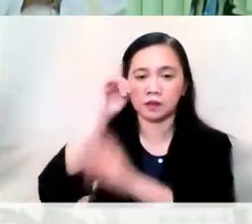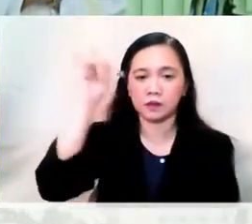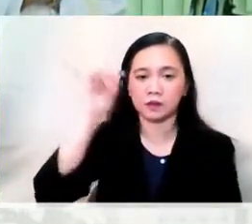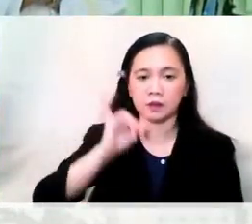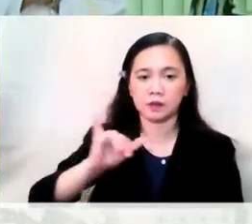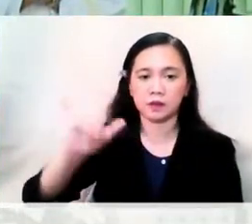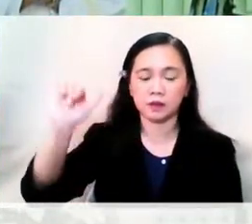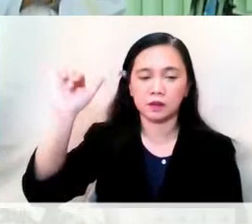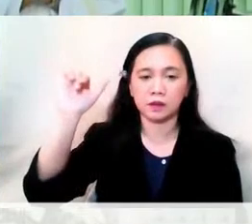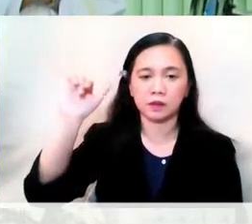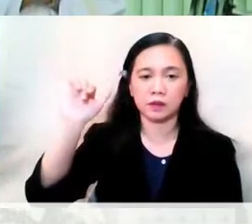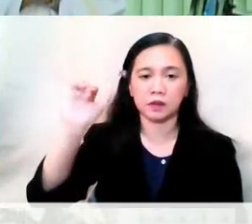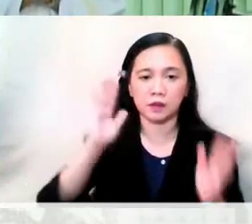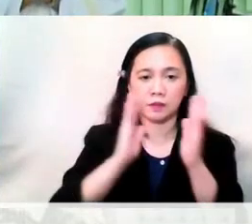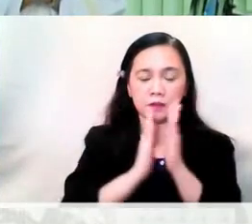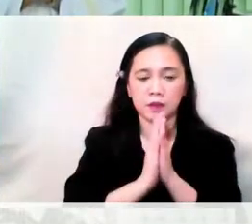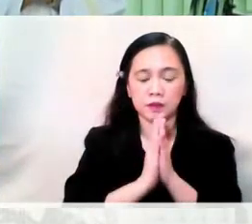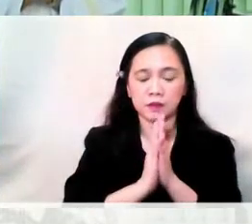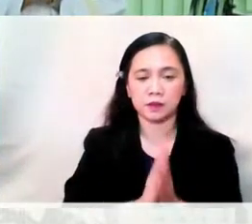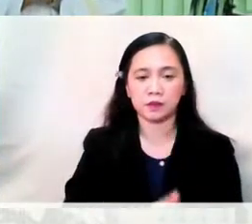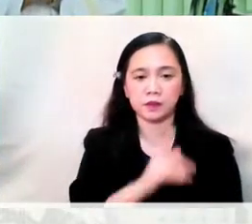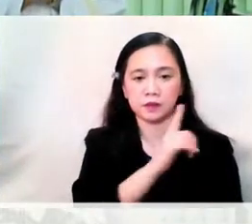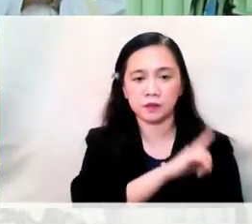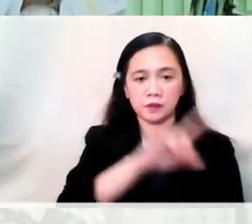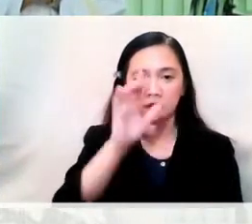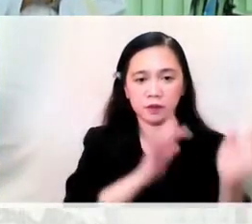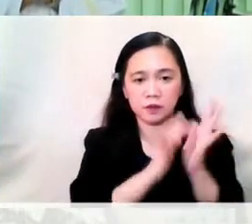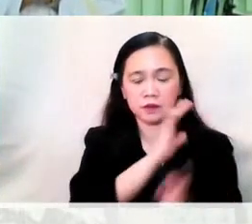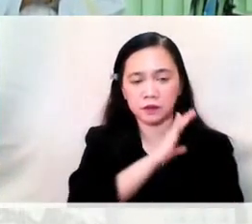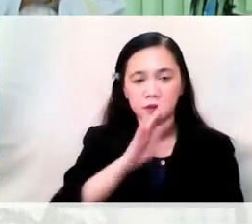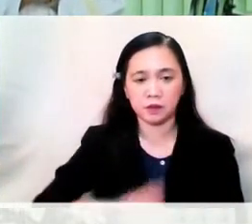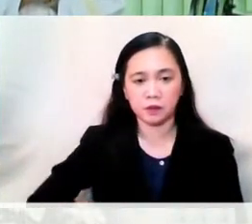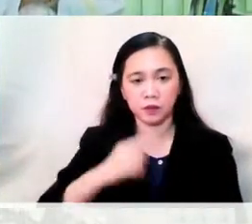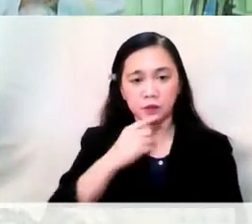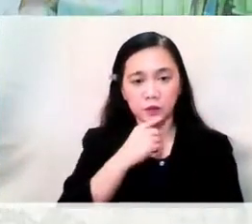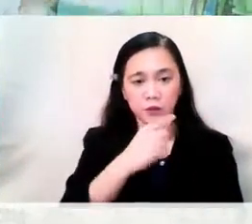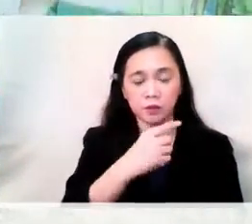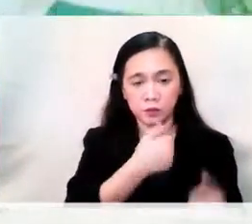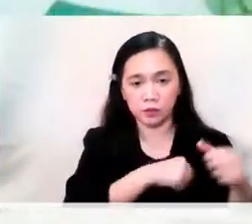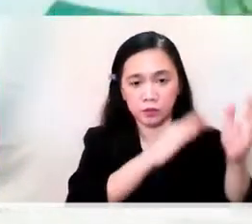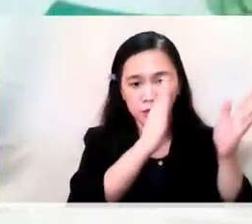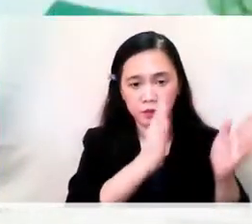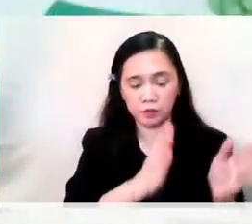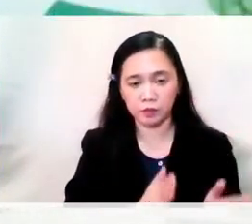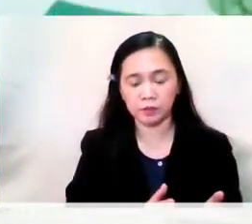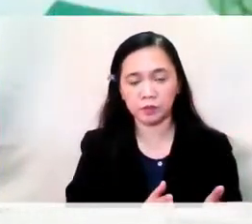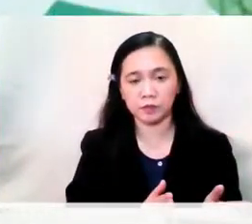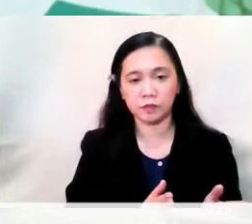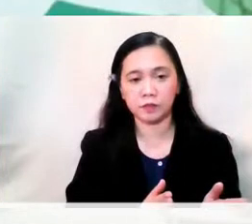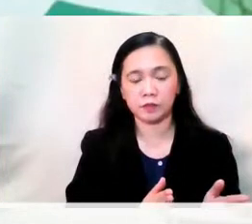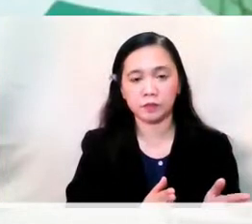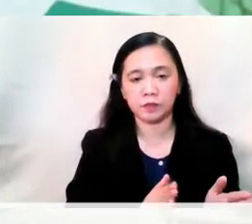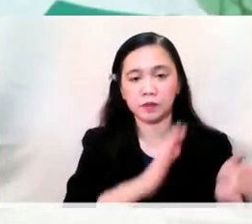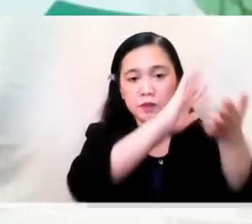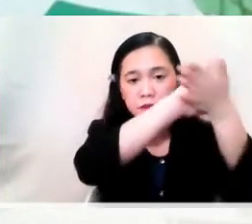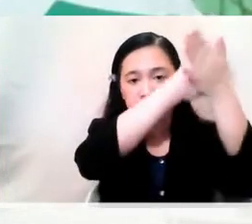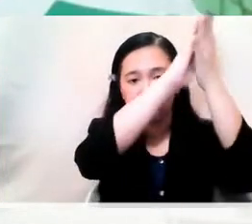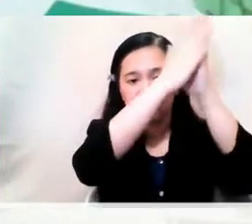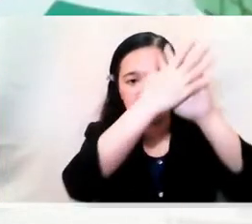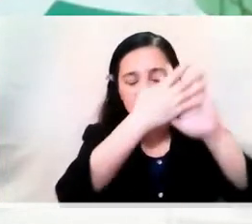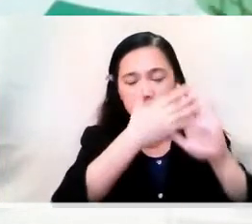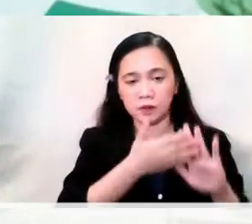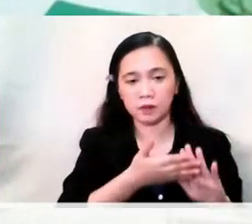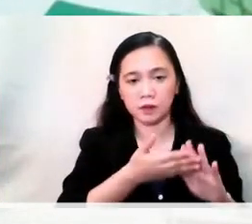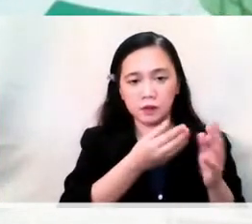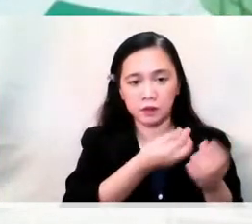magpakailanman. Amen. Panginoong Hesukristo, sinabi mo sa iyong mga apostol, kapayapaan ang iniiwan